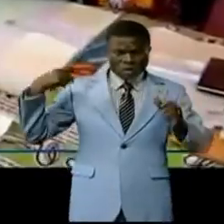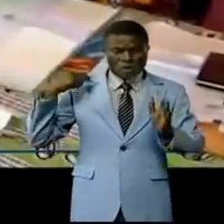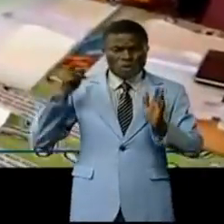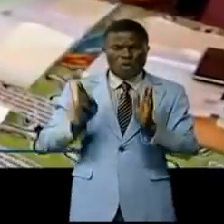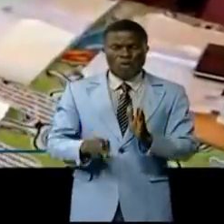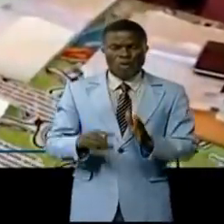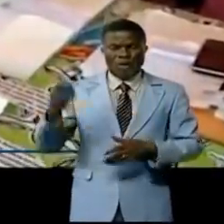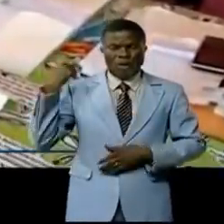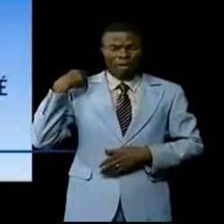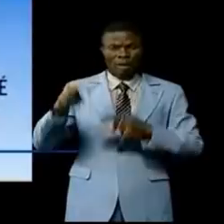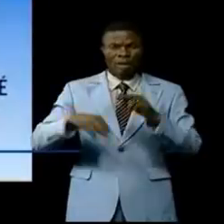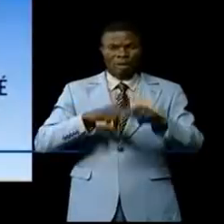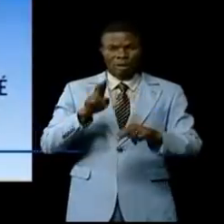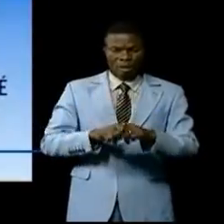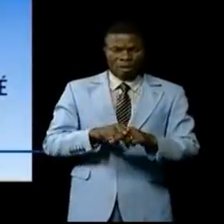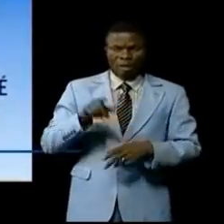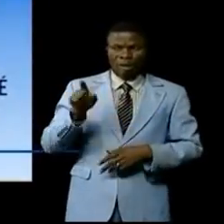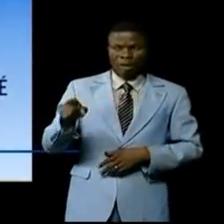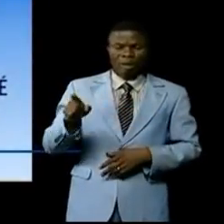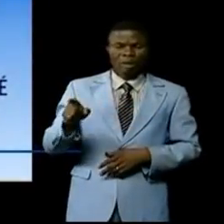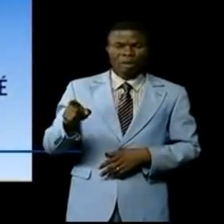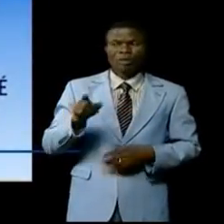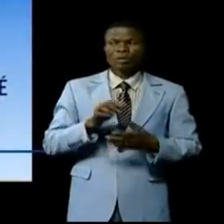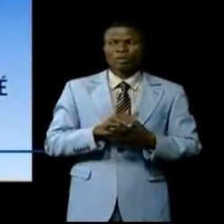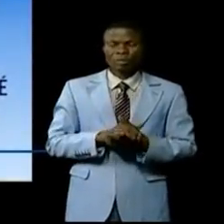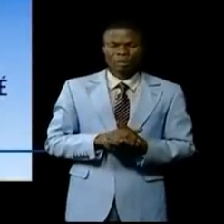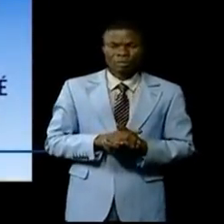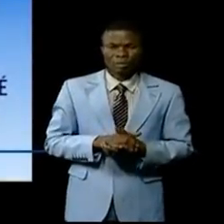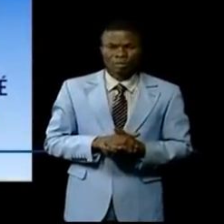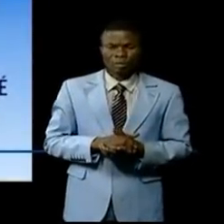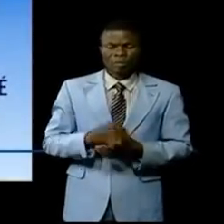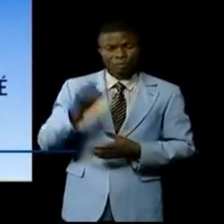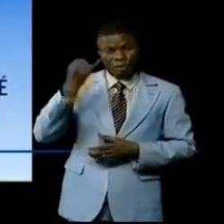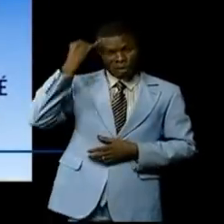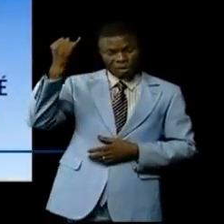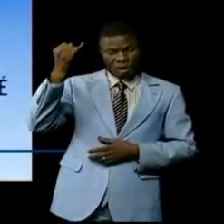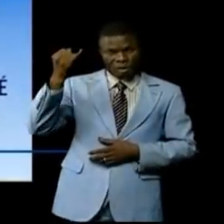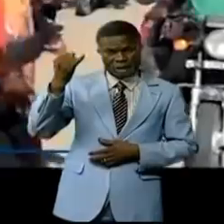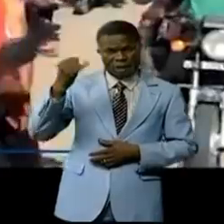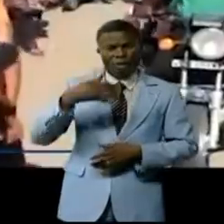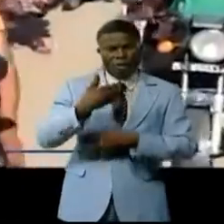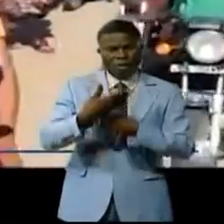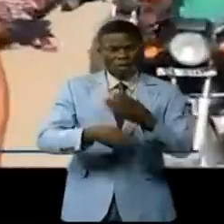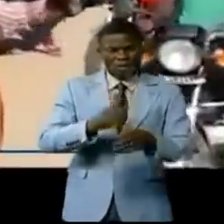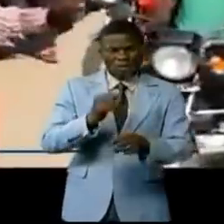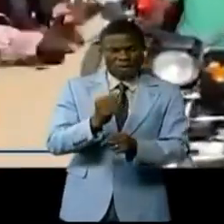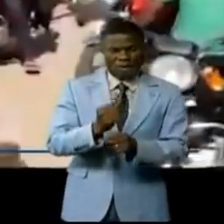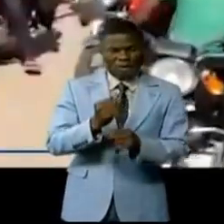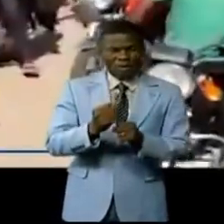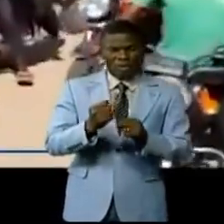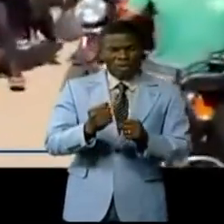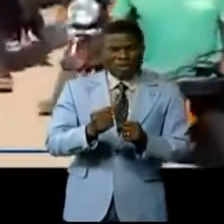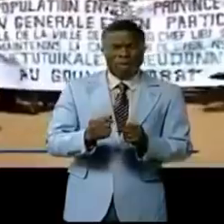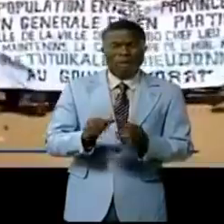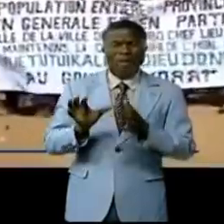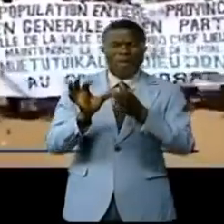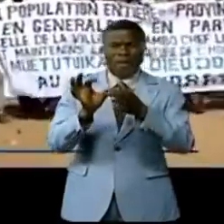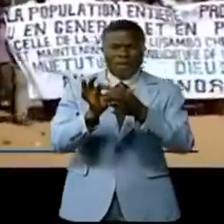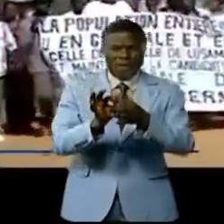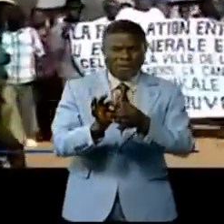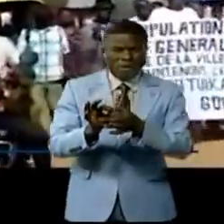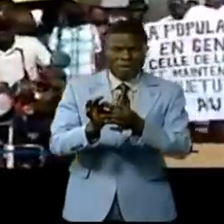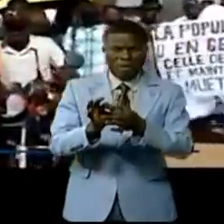député national Dieudonné Tassé Mwitutukal ambitionne de compétir sous le signe de l'unité, de